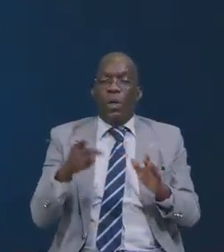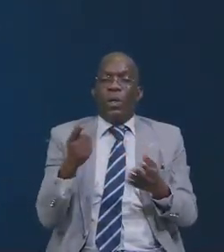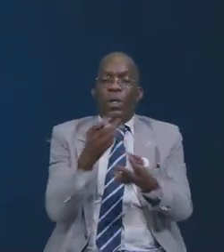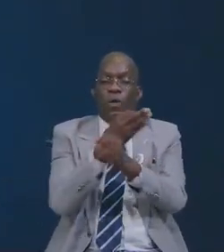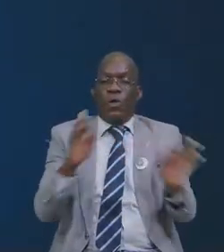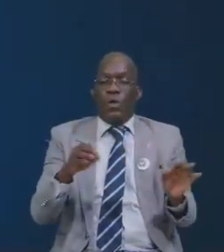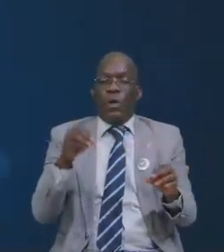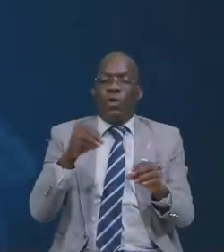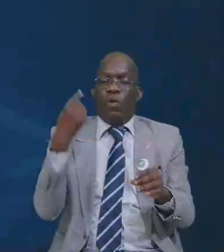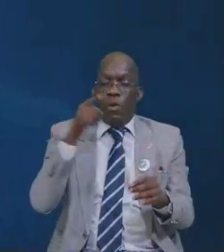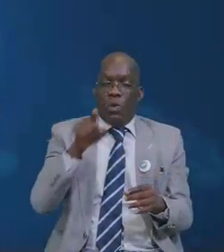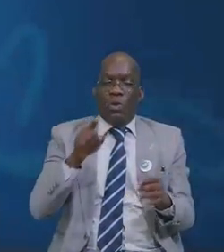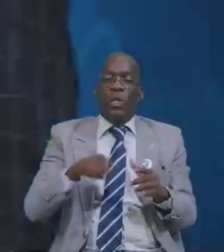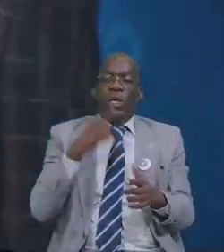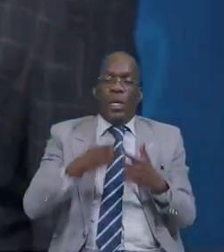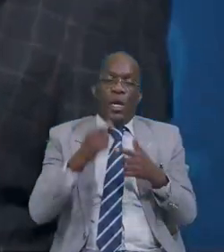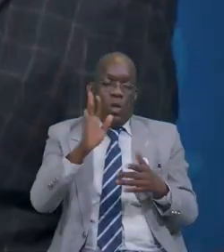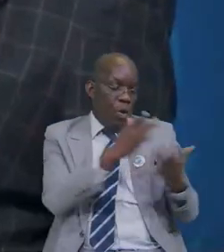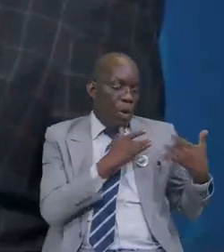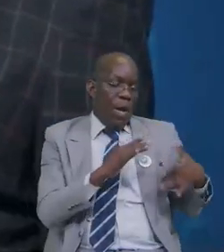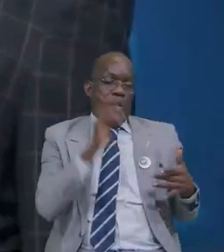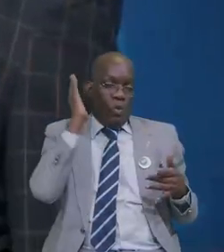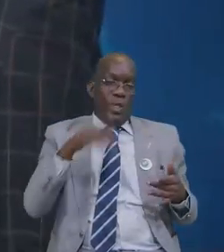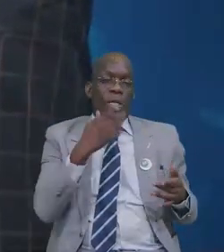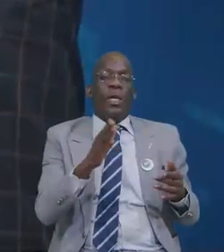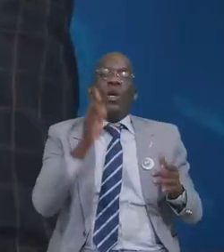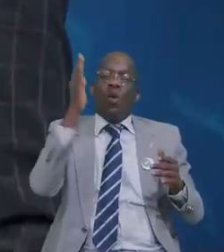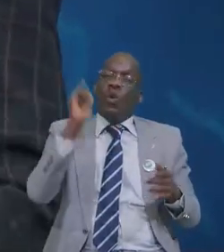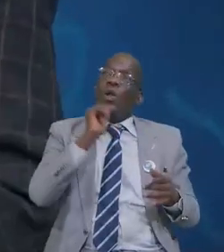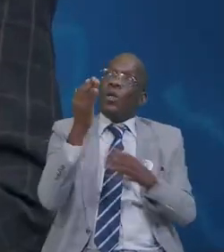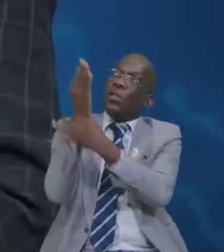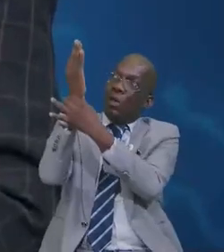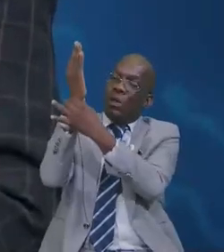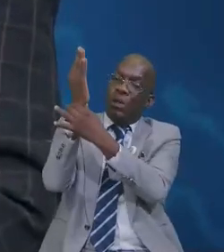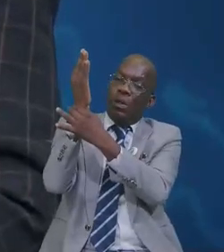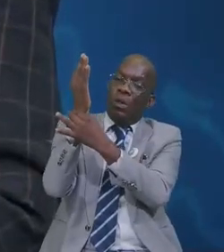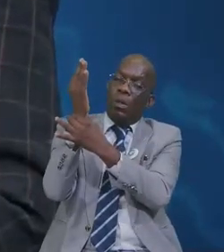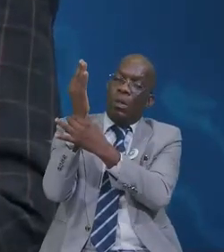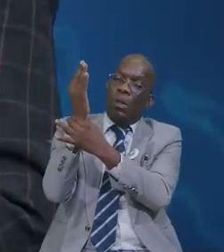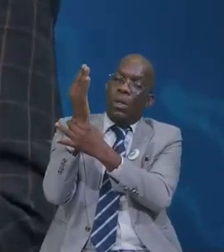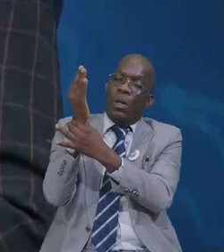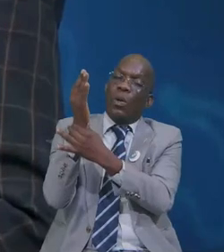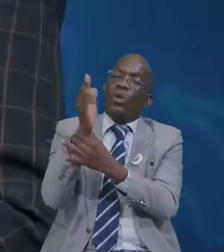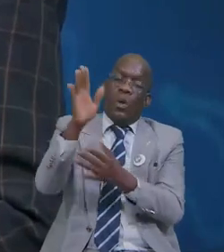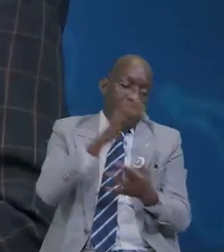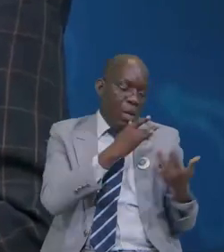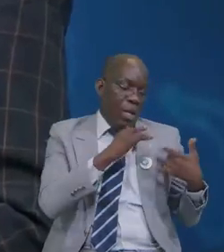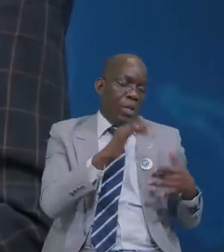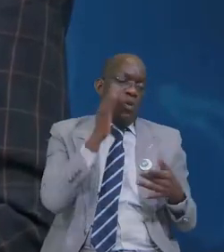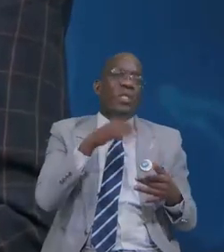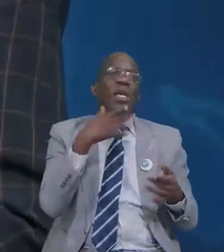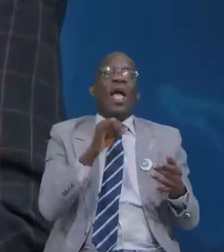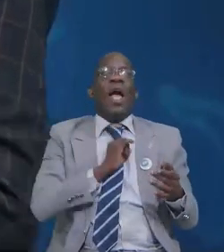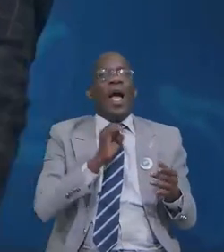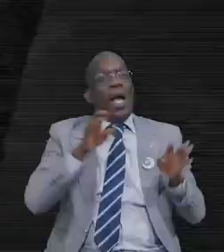pour toi, alors c'est ton cœur dira, oh, pourquoi ne pas lever ma main? Et ton cœur dit, je